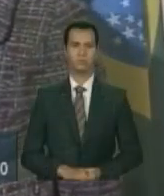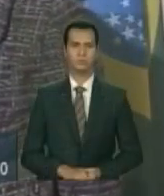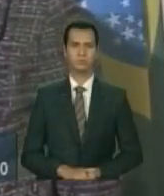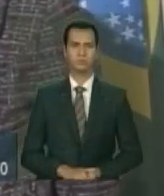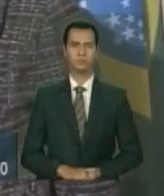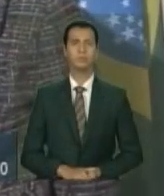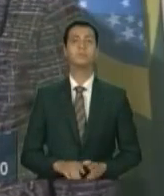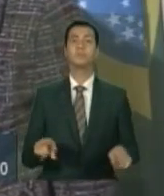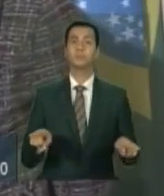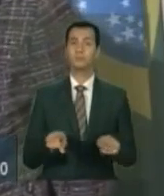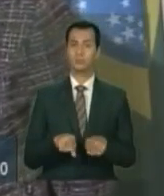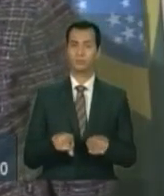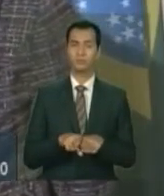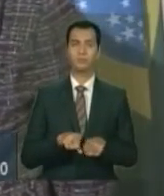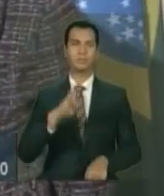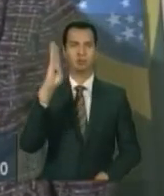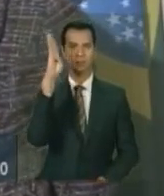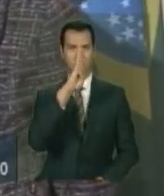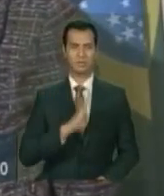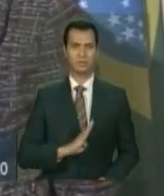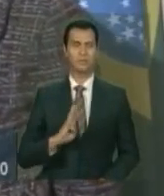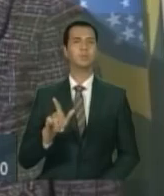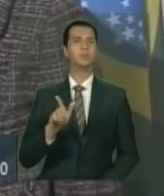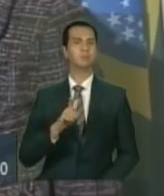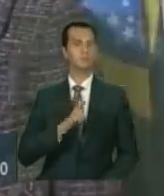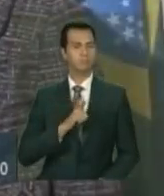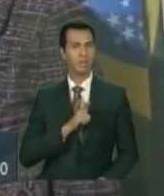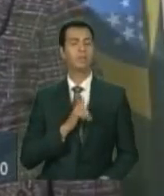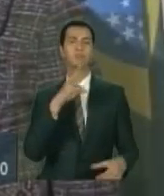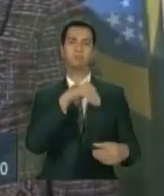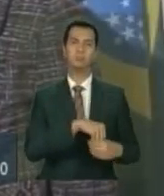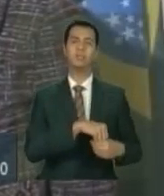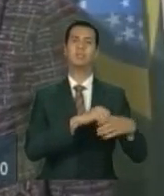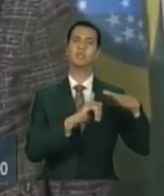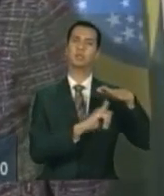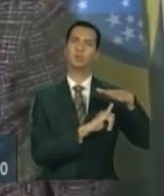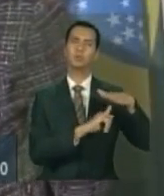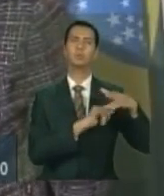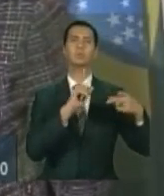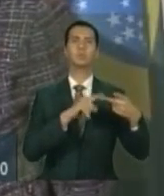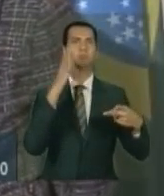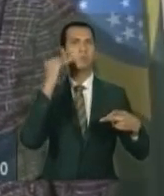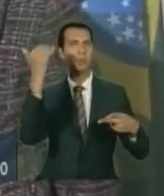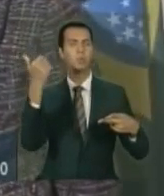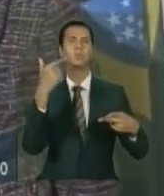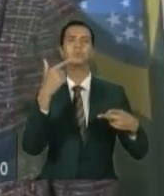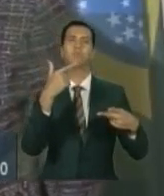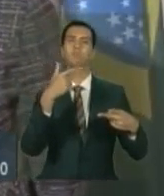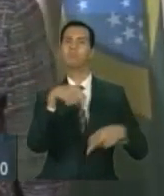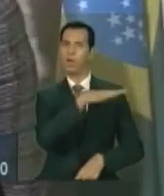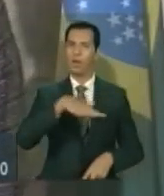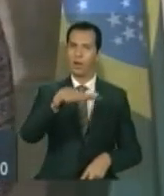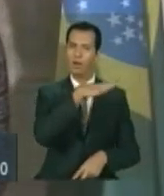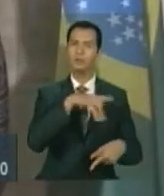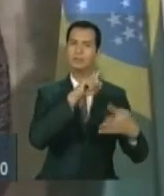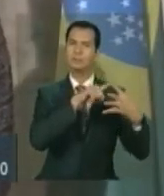Brasil também tem seus institutos, suas especialidades e seus avanços nessa área.